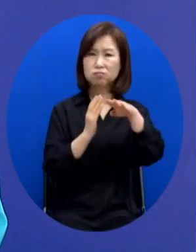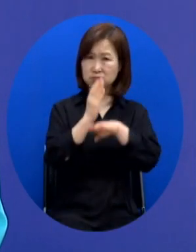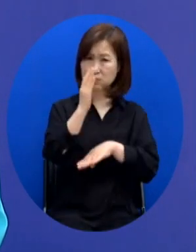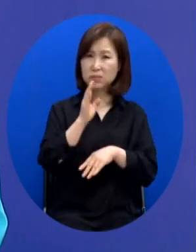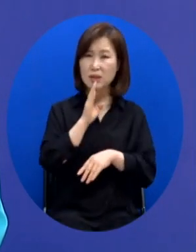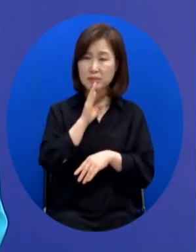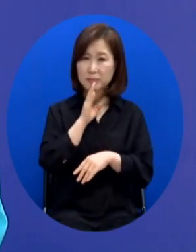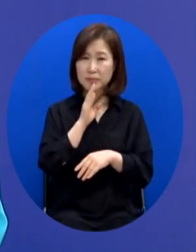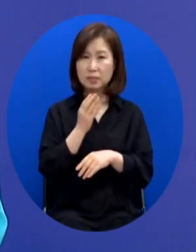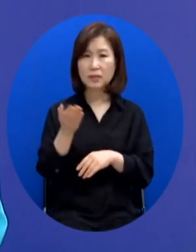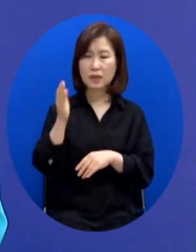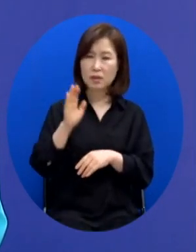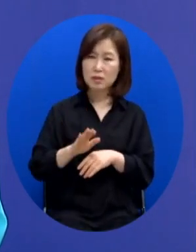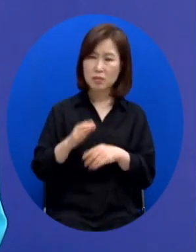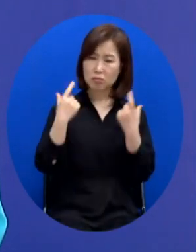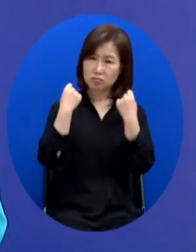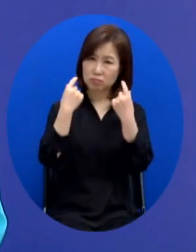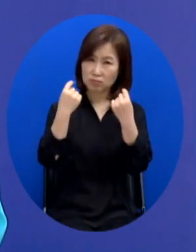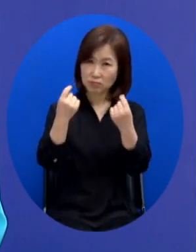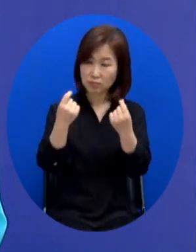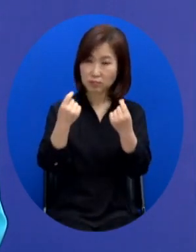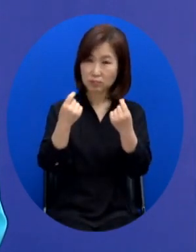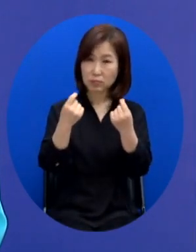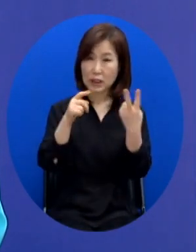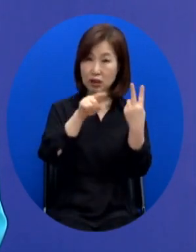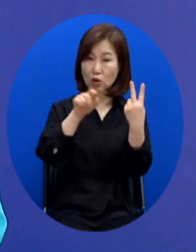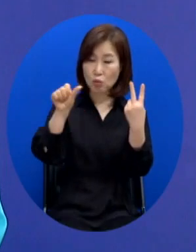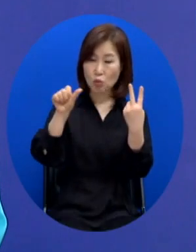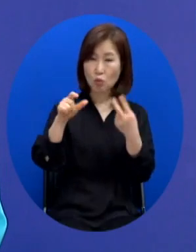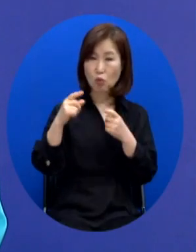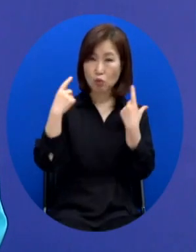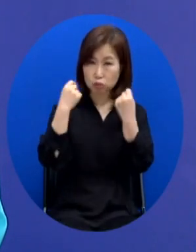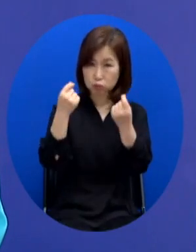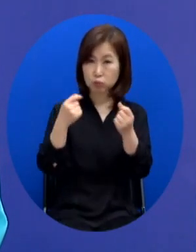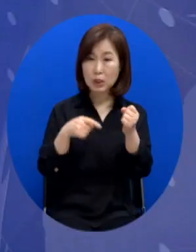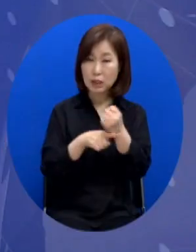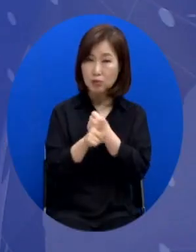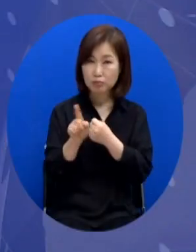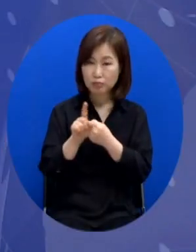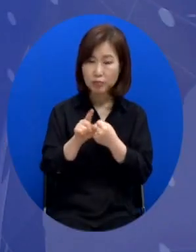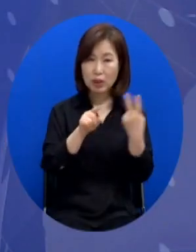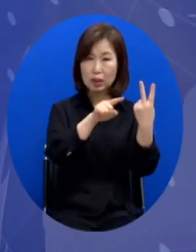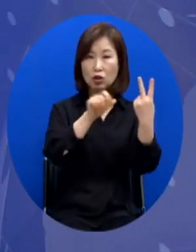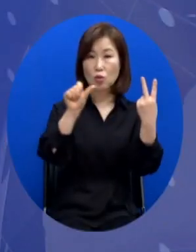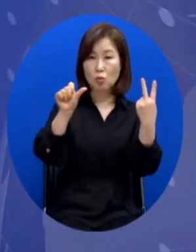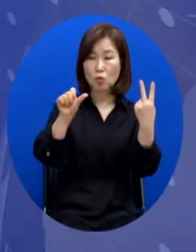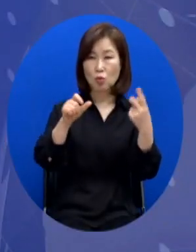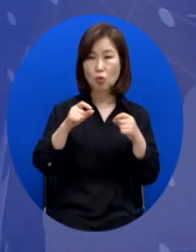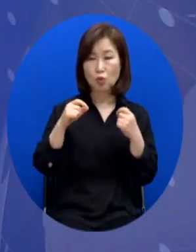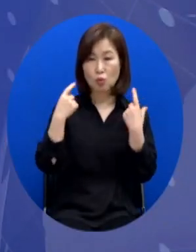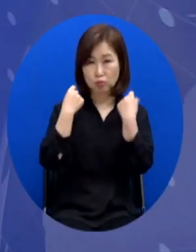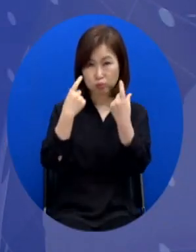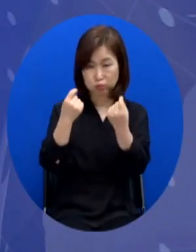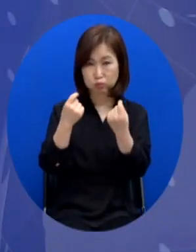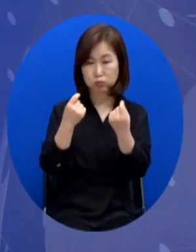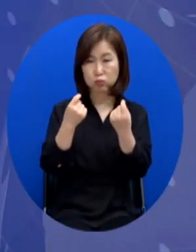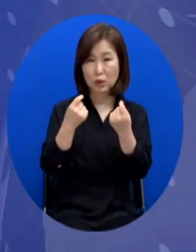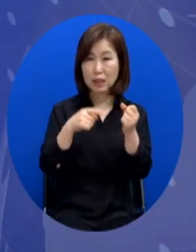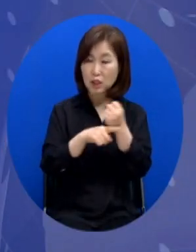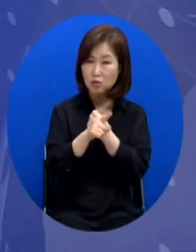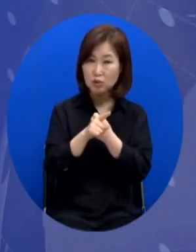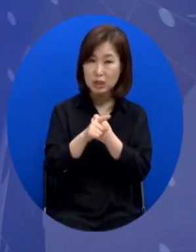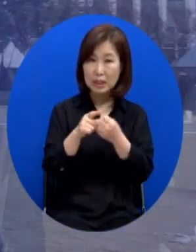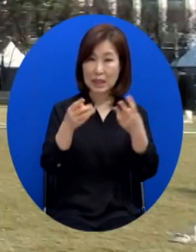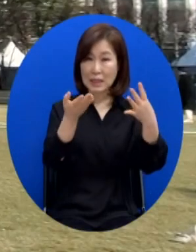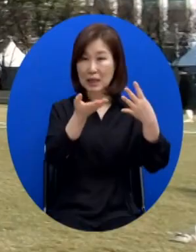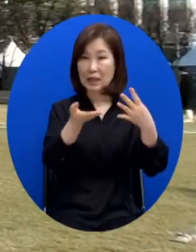한데 이렇게 유지 결정을 한 이유가 궁금합니다. 왜 그랬을까요? 네, 2.5단계로 유지하게 된 것은 3단계 격상